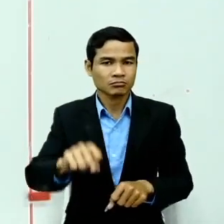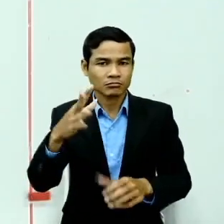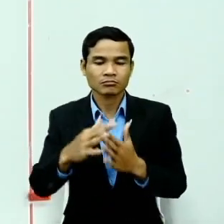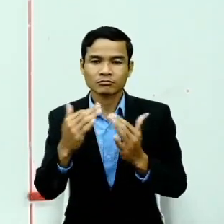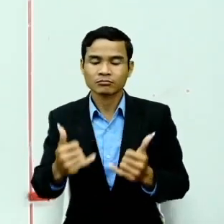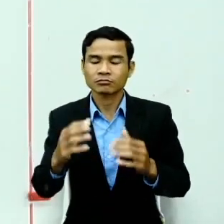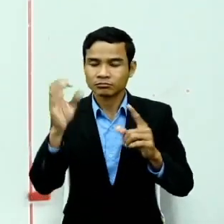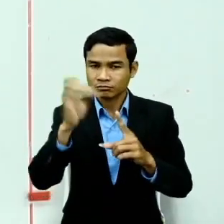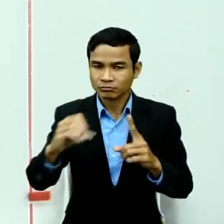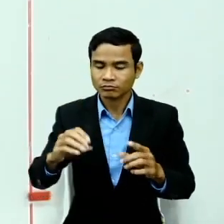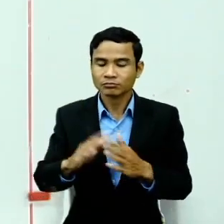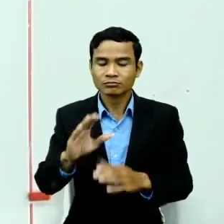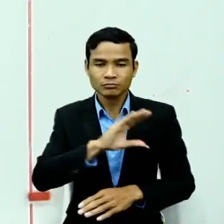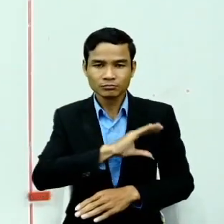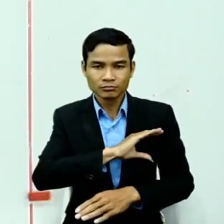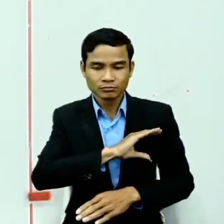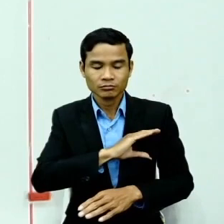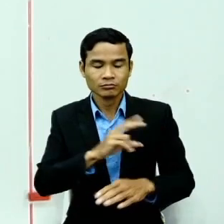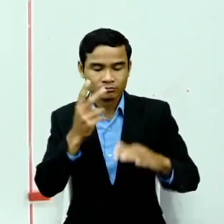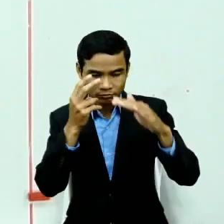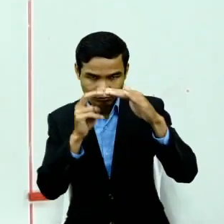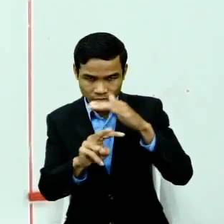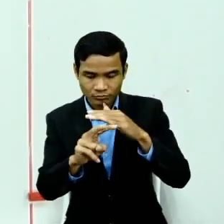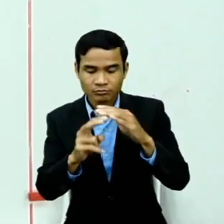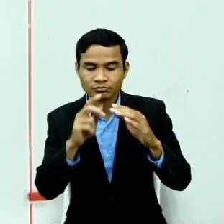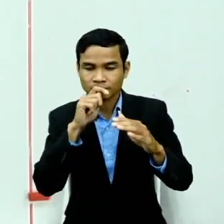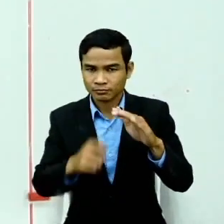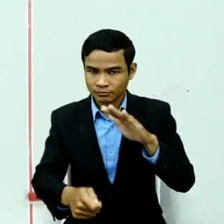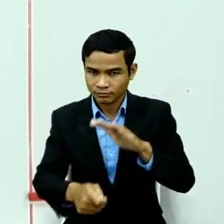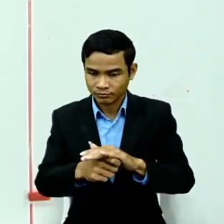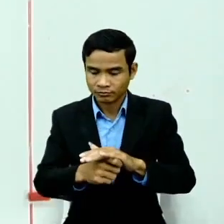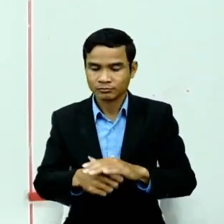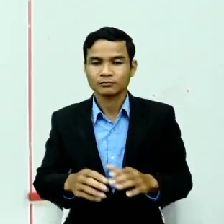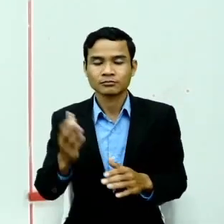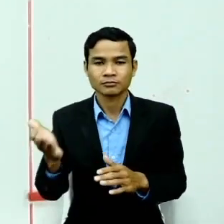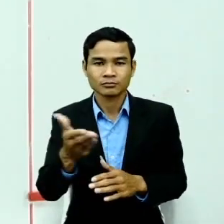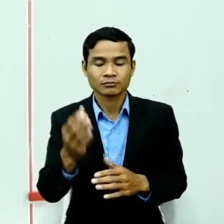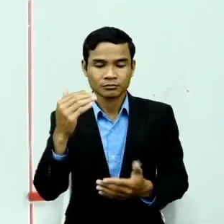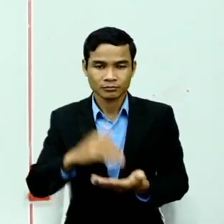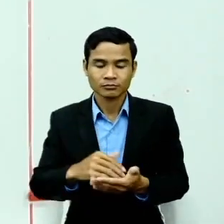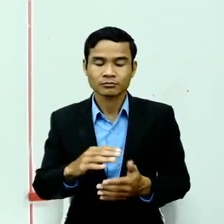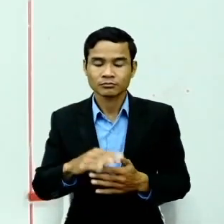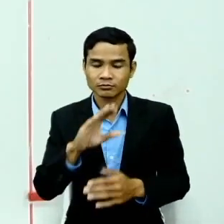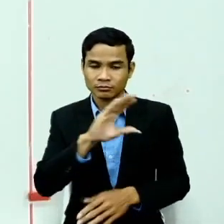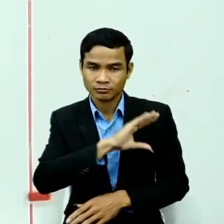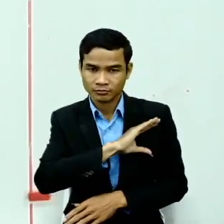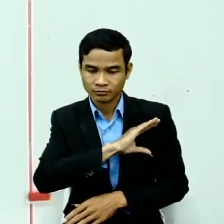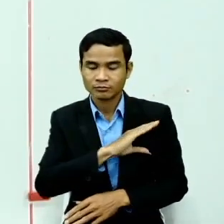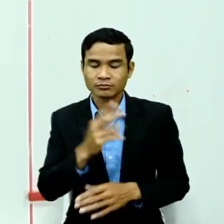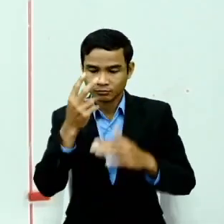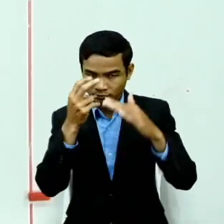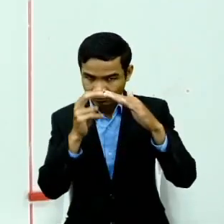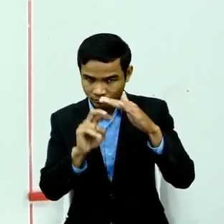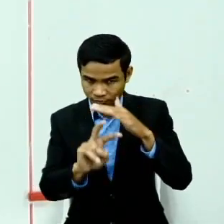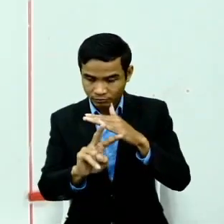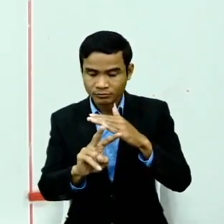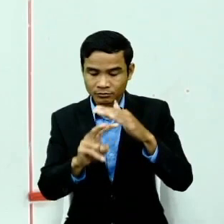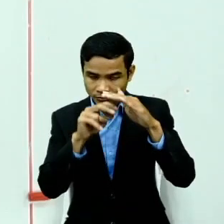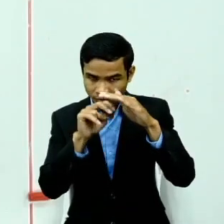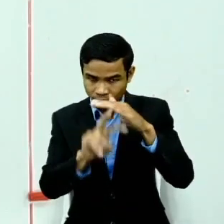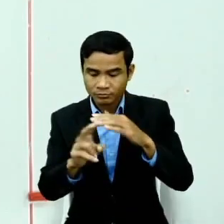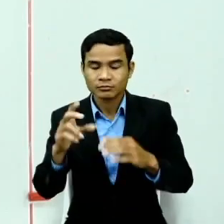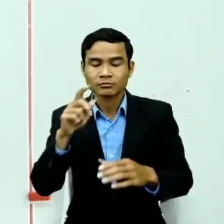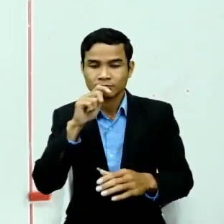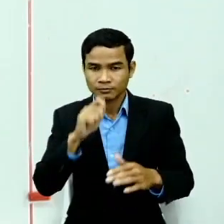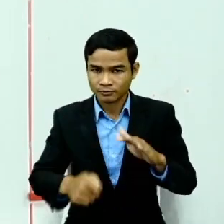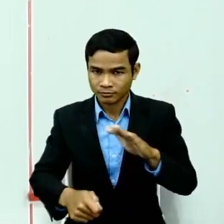nía bồ lý sợp cá sầm ngặt chả mà đòn tiếp con chả bồ lý sợp cá